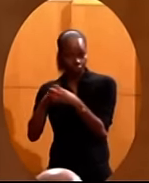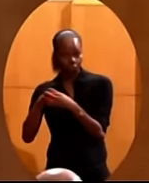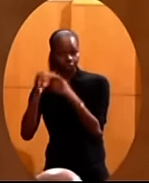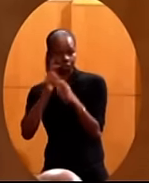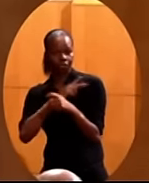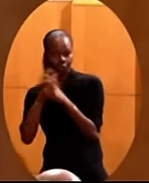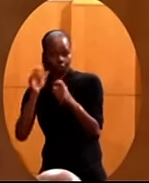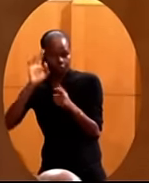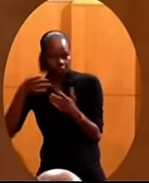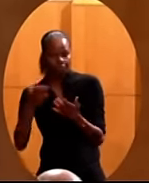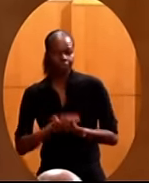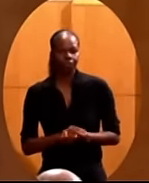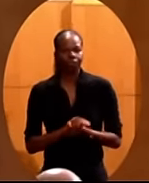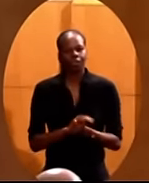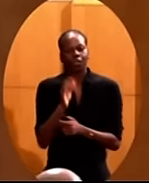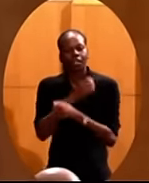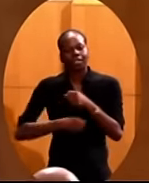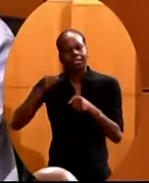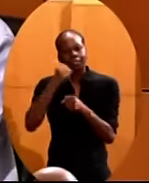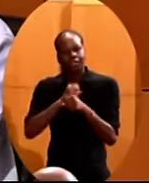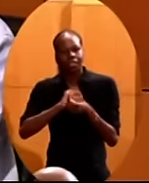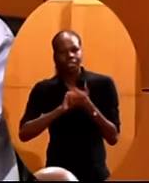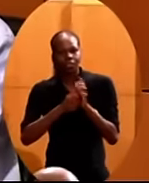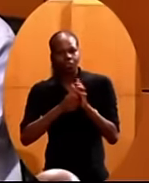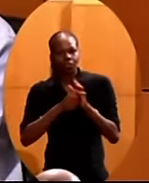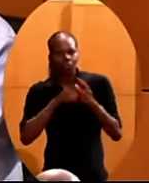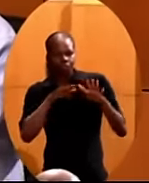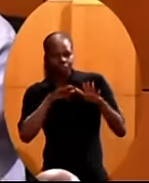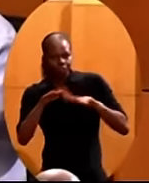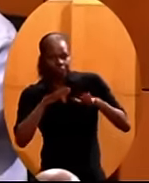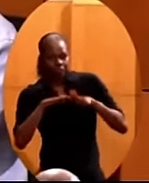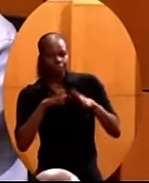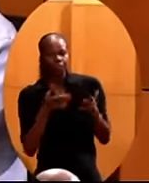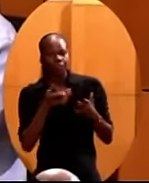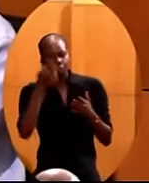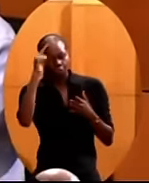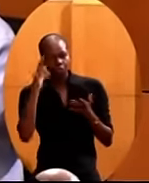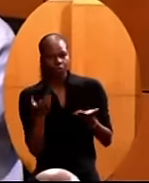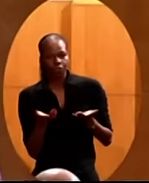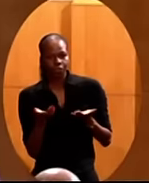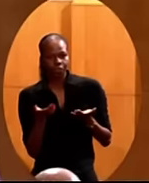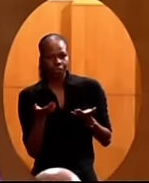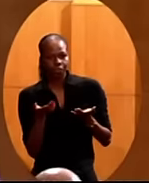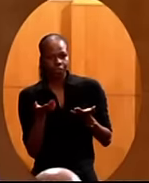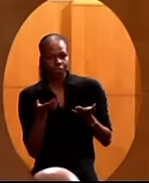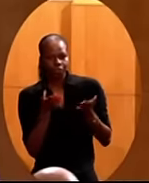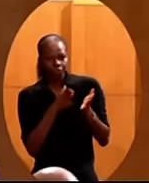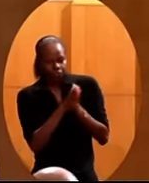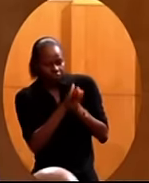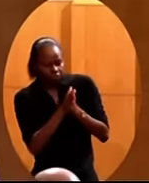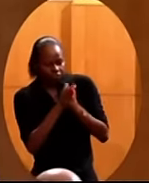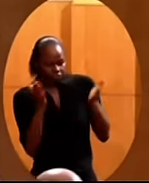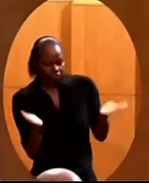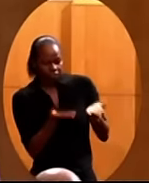d'entreprise à mettre en place des dispositifs d'incitation à vous de renforcer votre